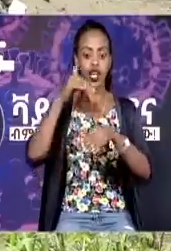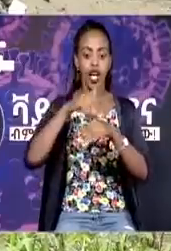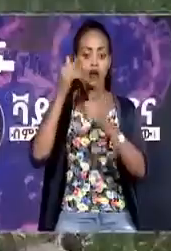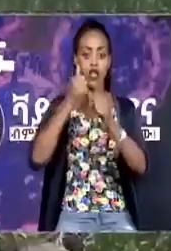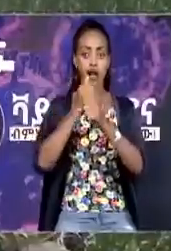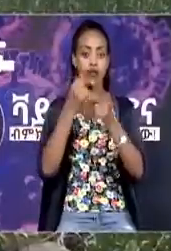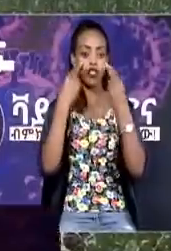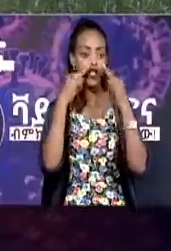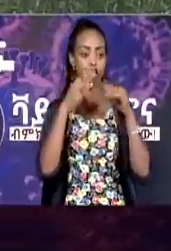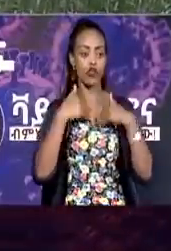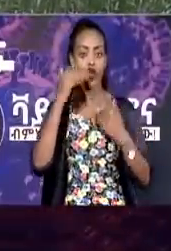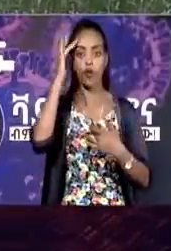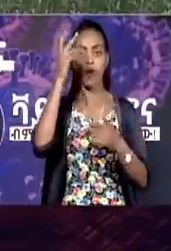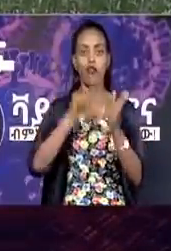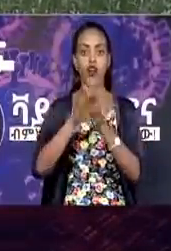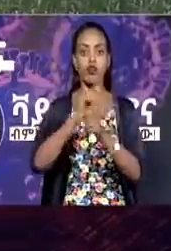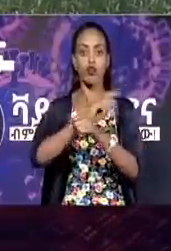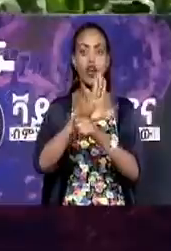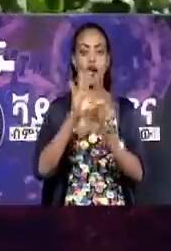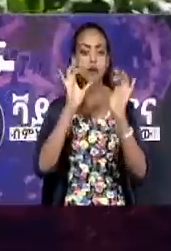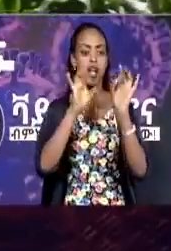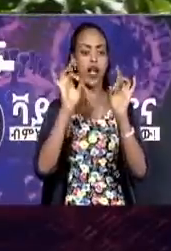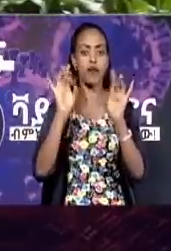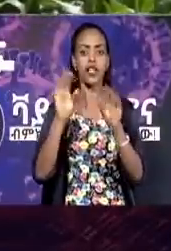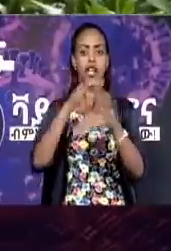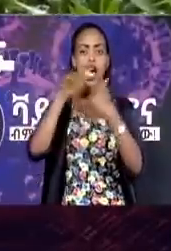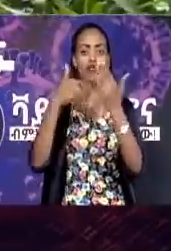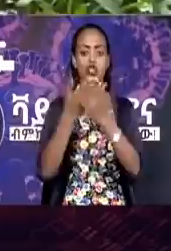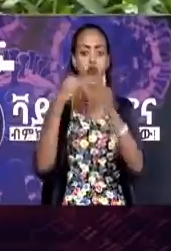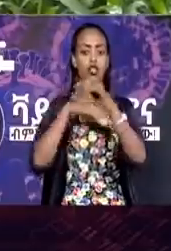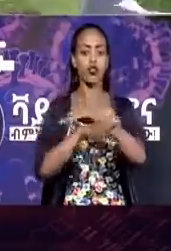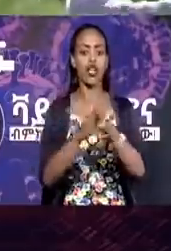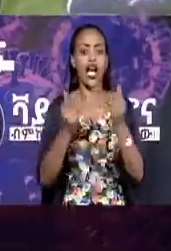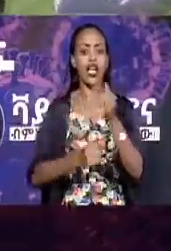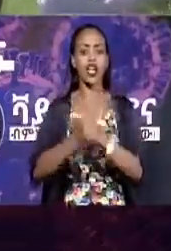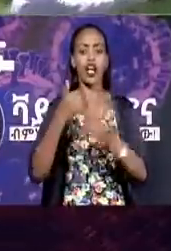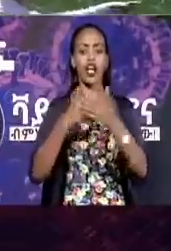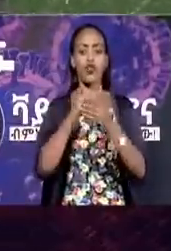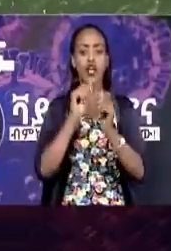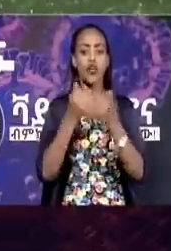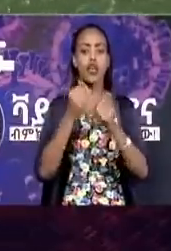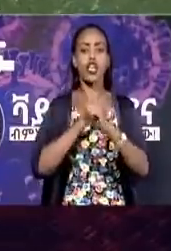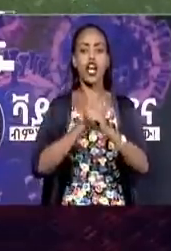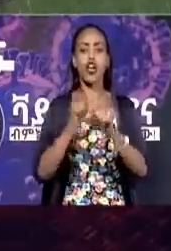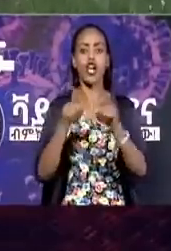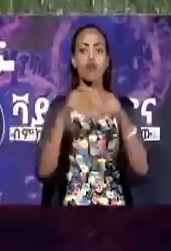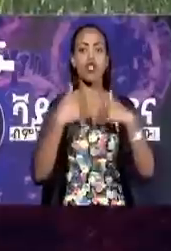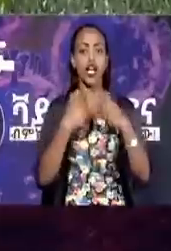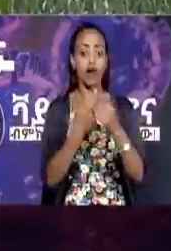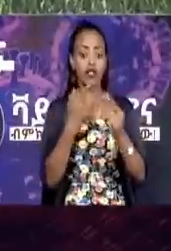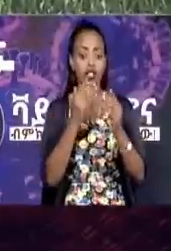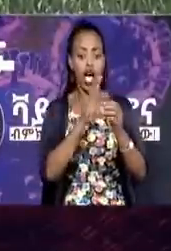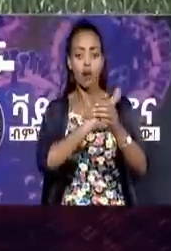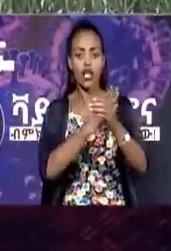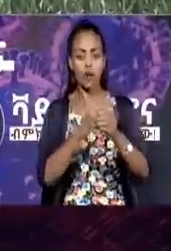አብዛዓመት የረን ዘሎ ሕማም ቫይረስ ኮሮናን ባለዓንበጣን አብ ሓፍሻዊ ማእቶትና ሓደጋ ከየብፅሑ ከመይ ክንከልኸሎም ከም ዘለና ካብ ብዕዚኡ